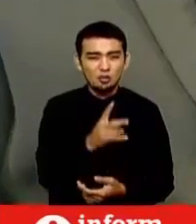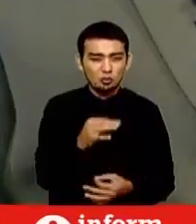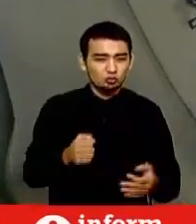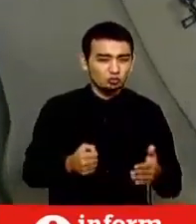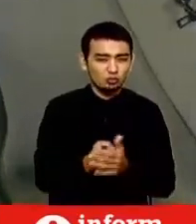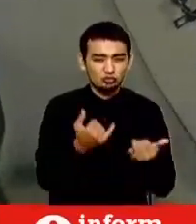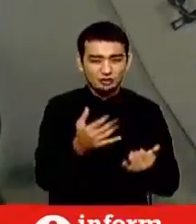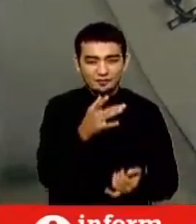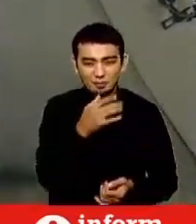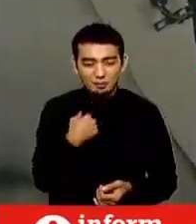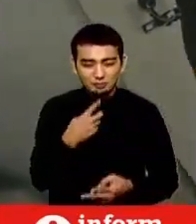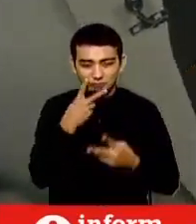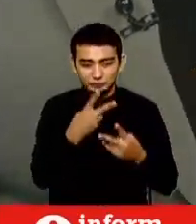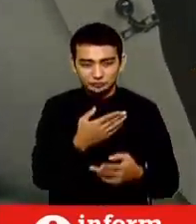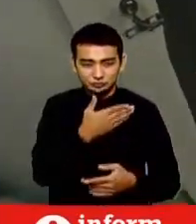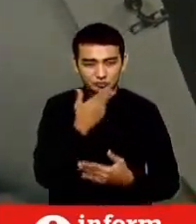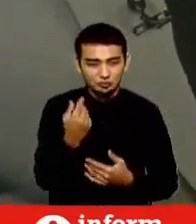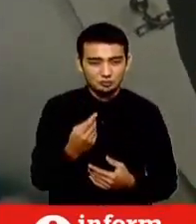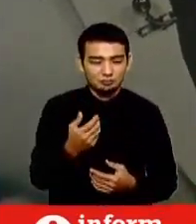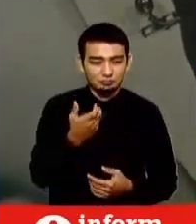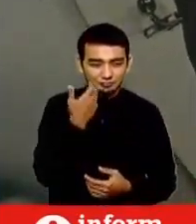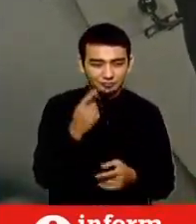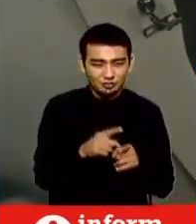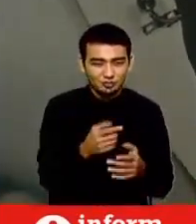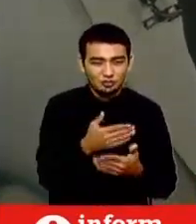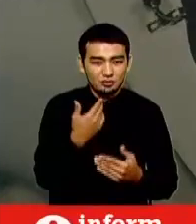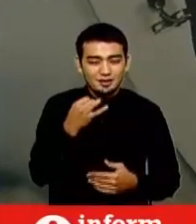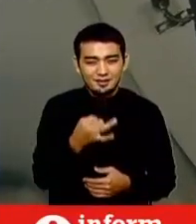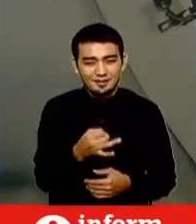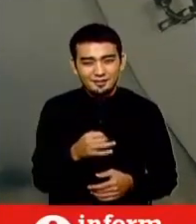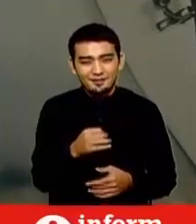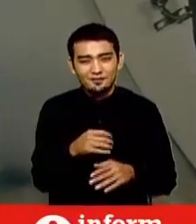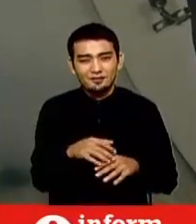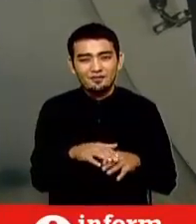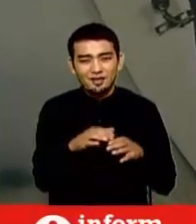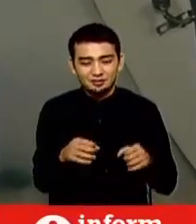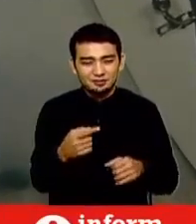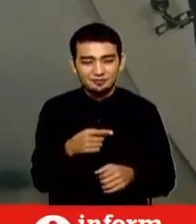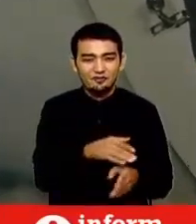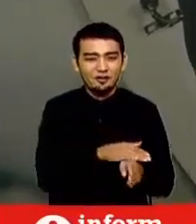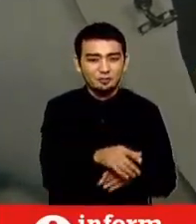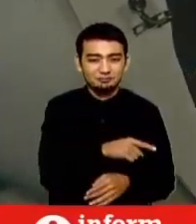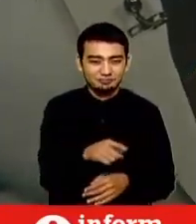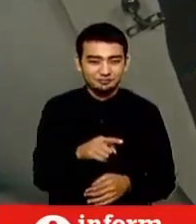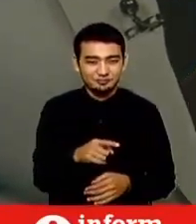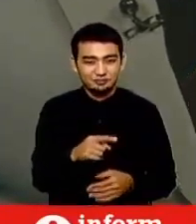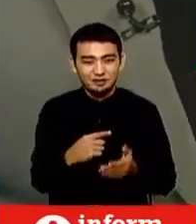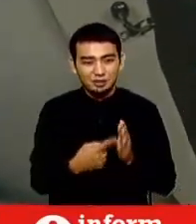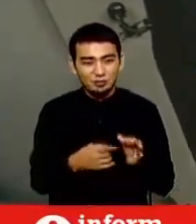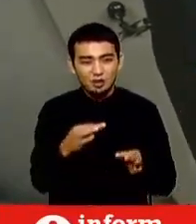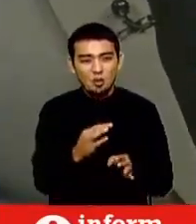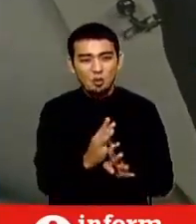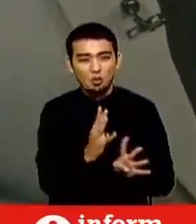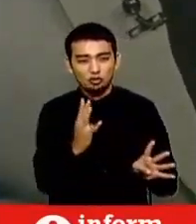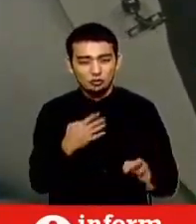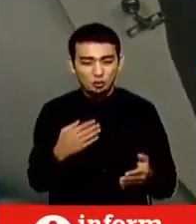дейін соның шапағатын көре алмай отырмыз дейді. Ал шенеуніктер болса, аналардың бұл талабын орындау үшін баспана кезегін бұза алмаймыз